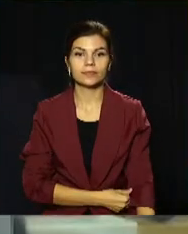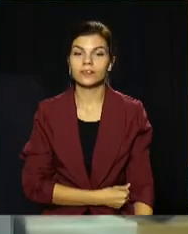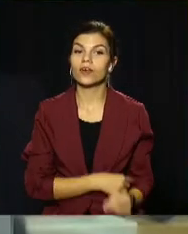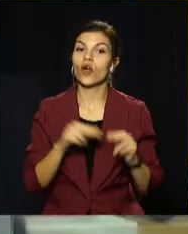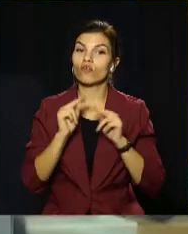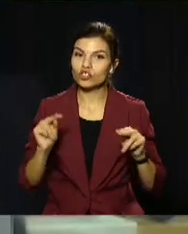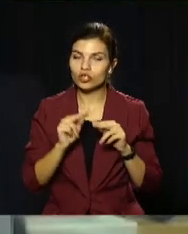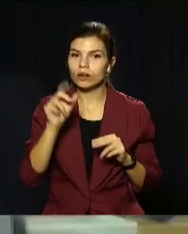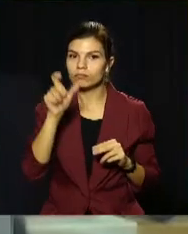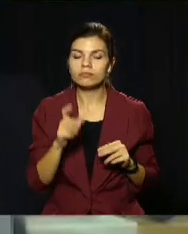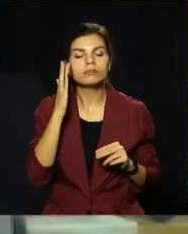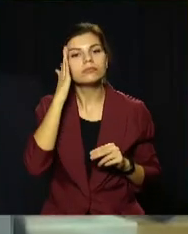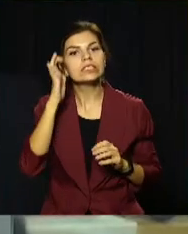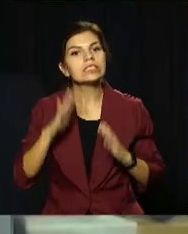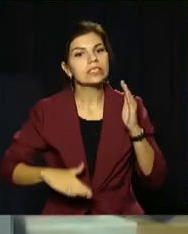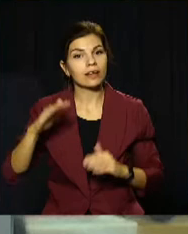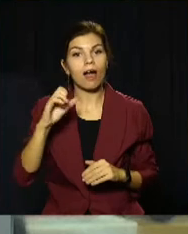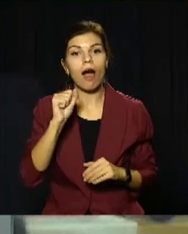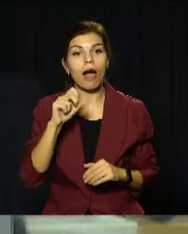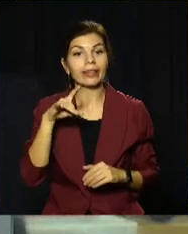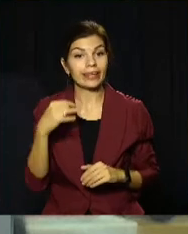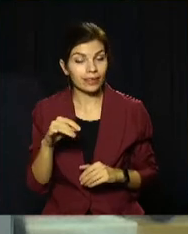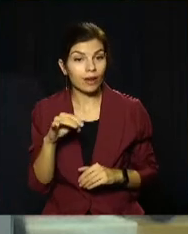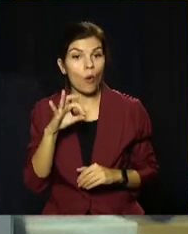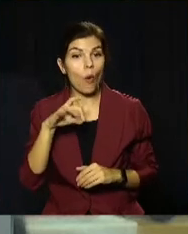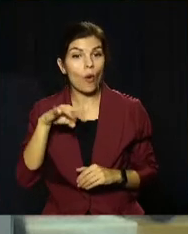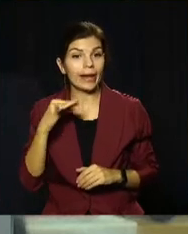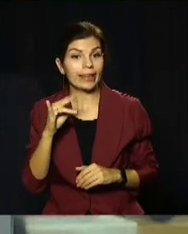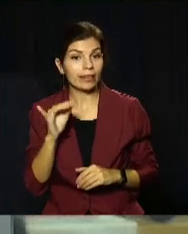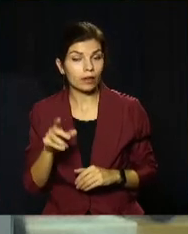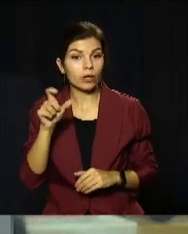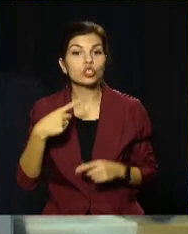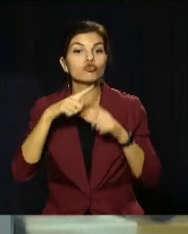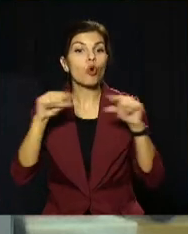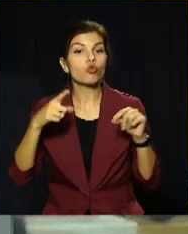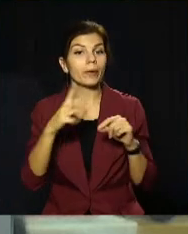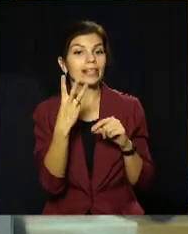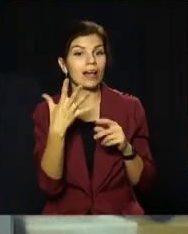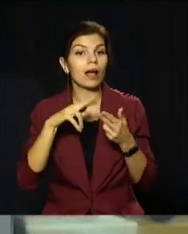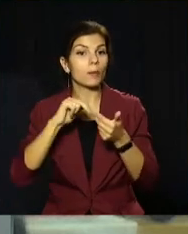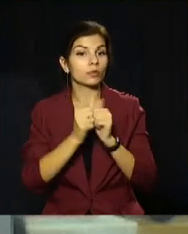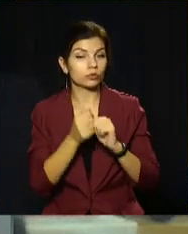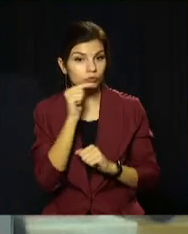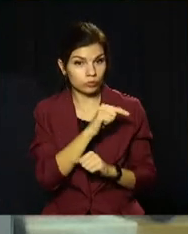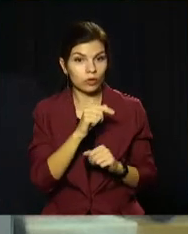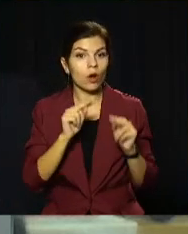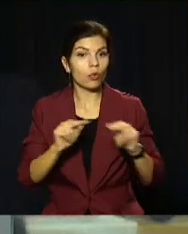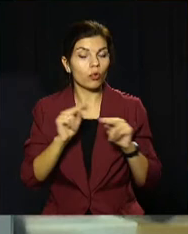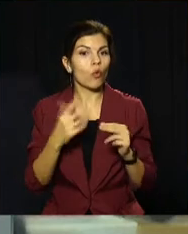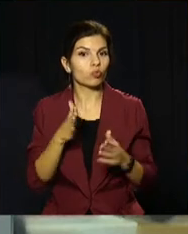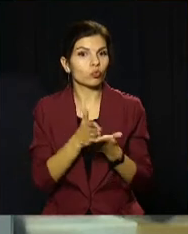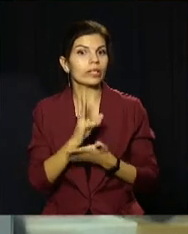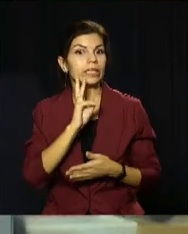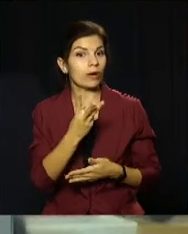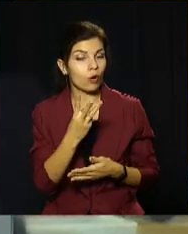Вчителювати він мріяв з дитинства. Андрій Олійник – викладач молодших класів. У школі номер 35 Кам'янського викладає всього 3 роки.